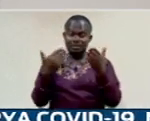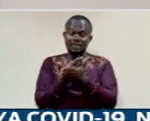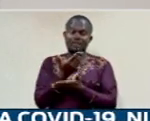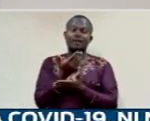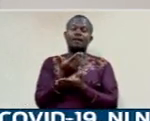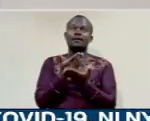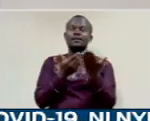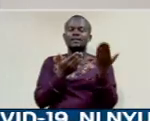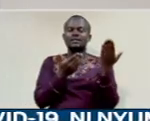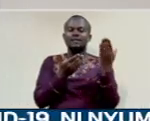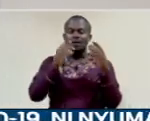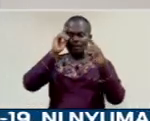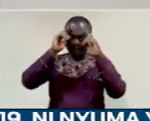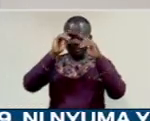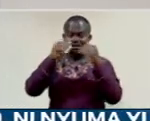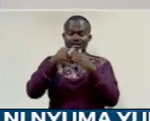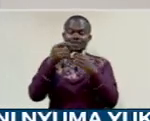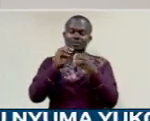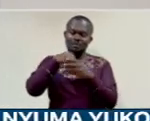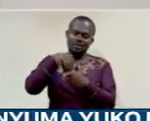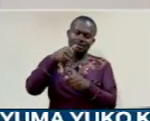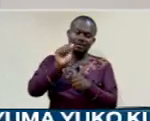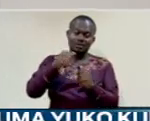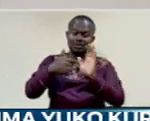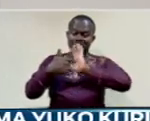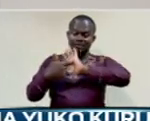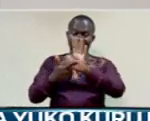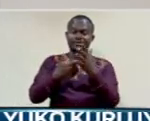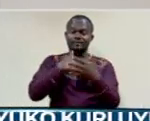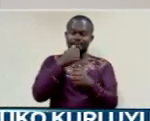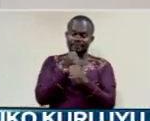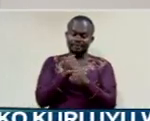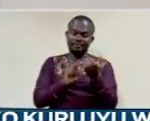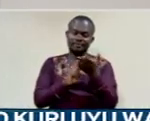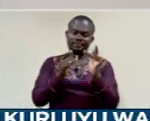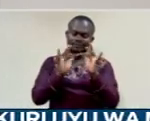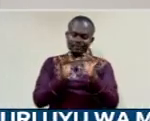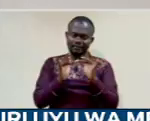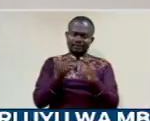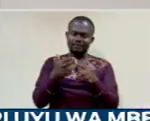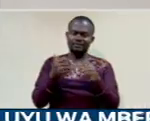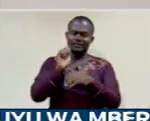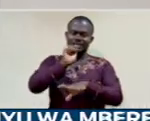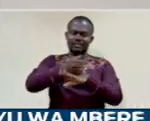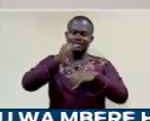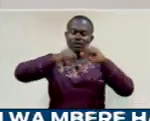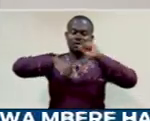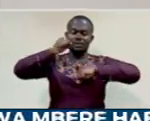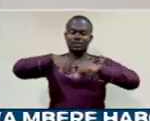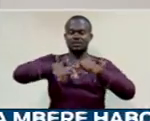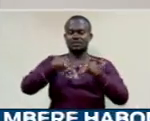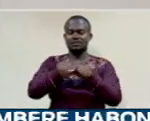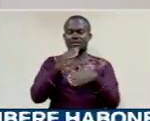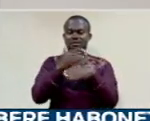bagire impano zibarimo zishobore kugaragara bagira ibyo bakora bakoresha internet tugiye gushyiraho n'amarushanwa nka